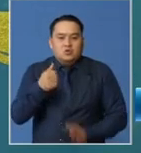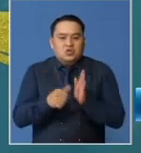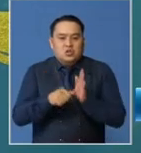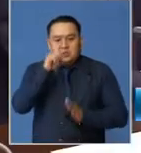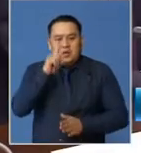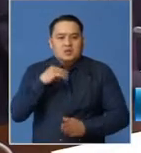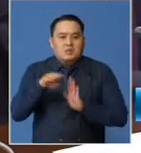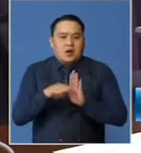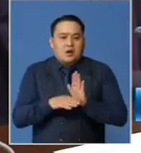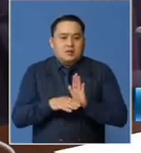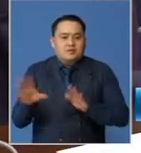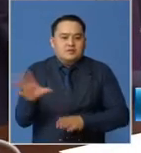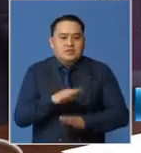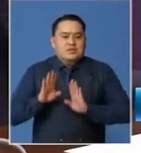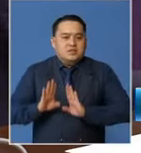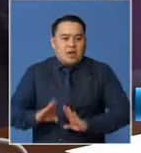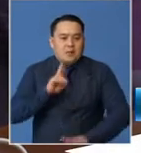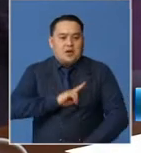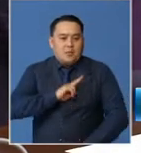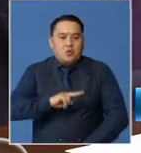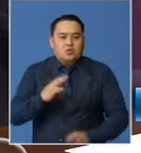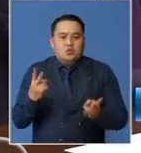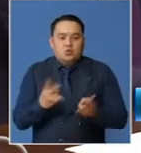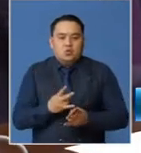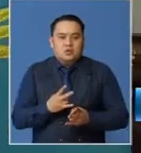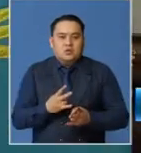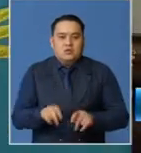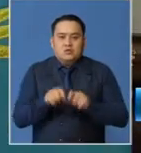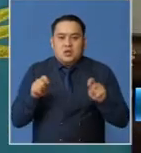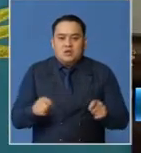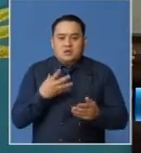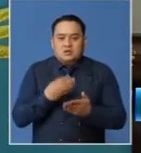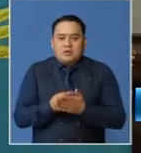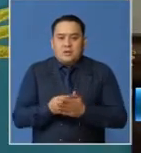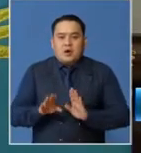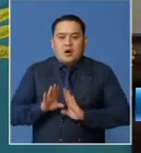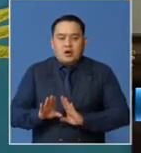полтора года. Замы все должны работать. Точно так же будете со своей курильшей замой.